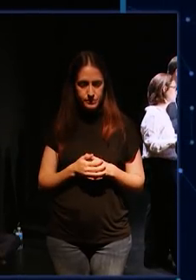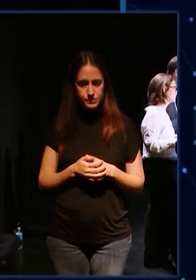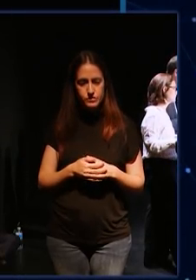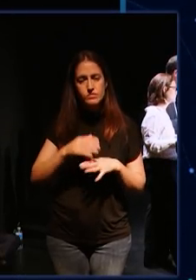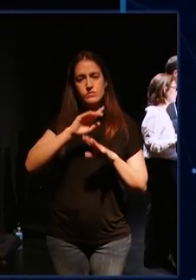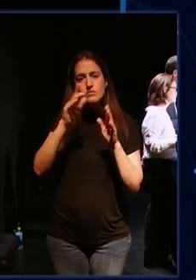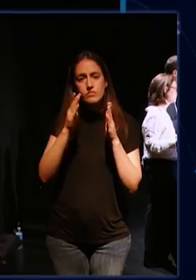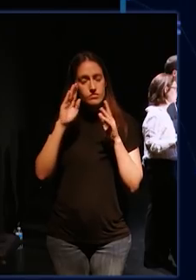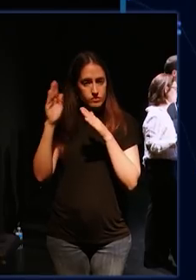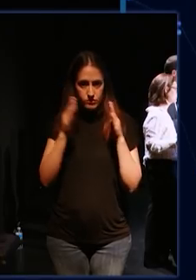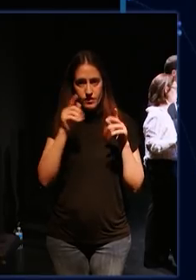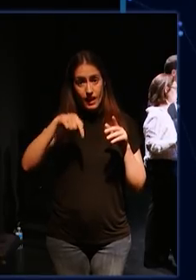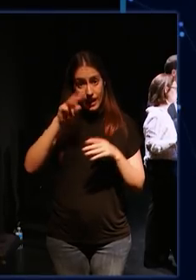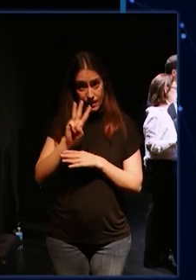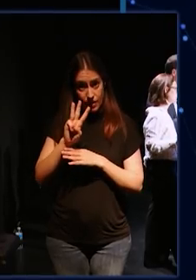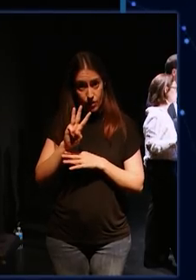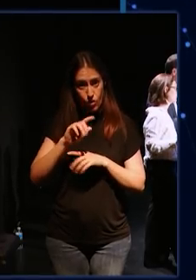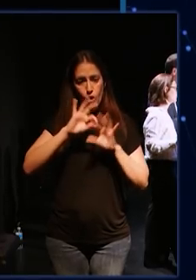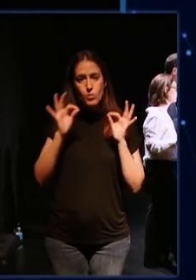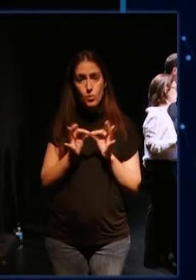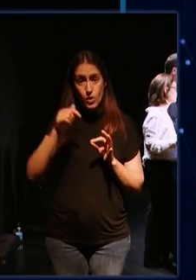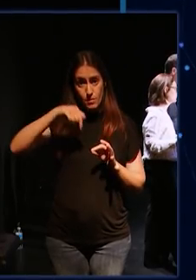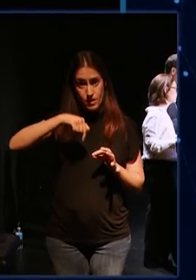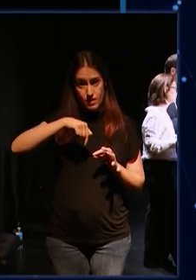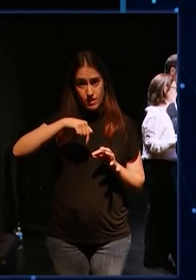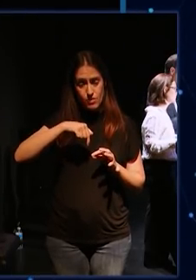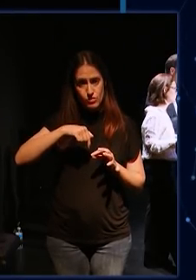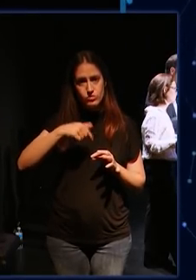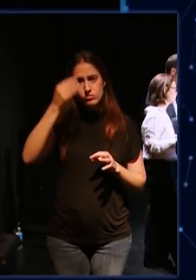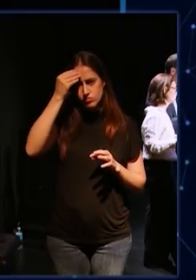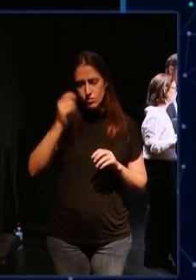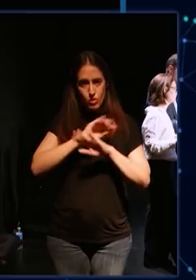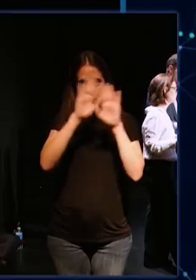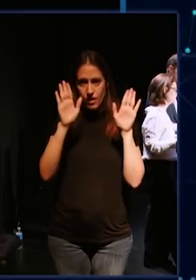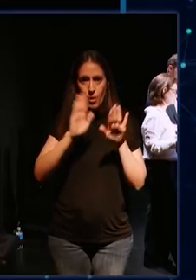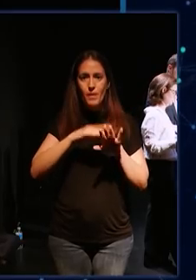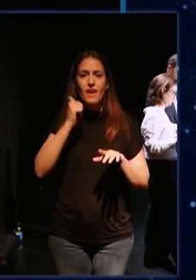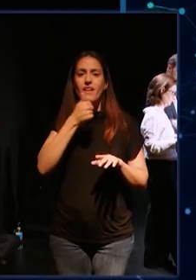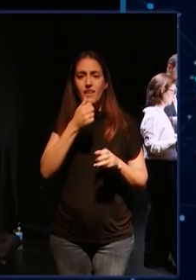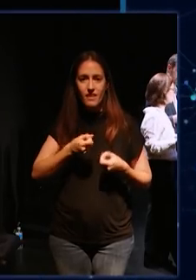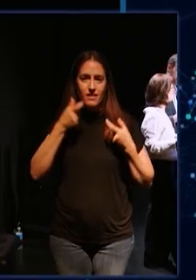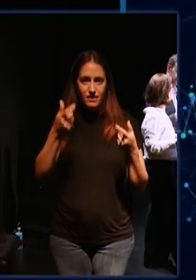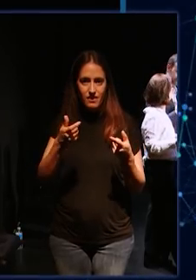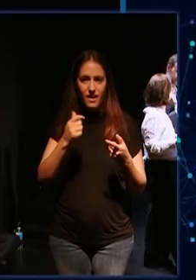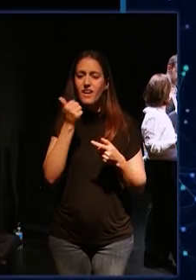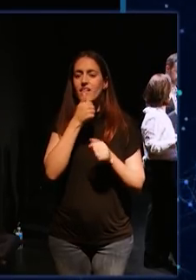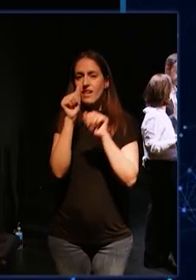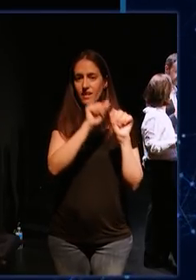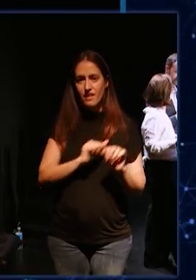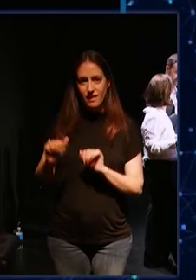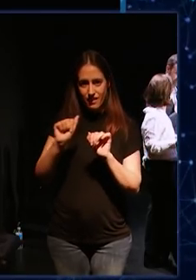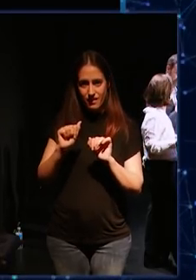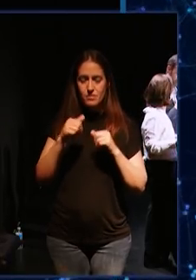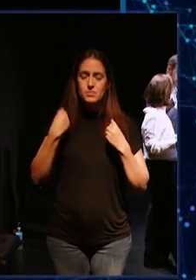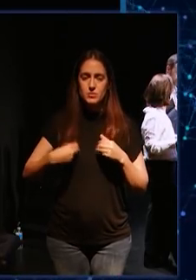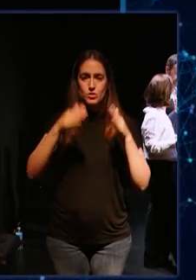Respecto a Cardedeu, en Comú Podem Cardedeu tiene muy claro a quién se debe y a quién tiene que defender, que es a las